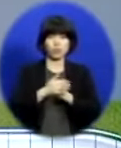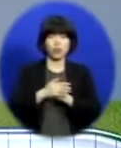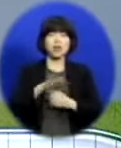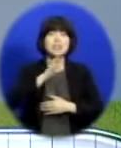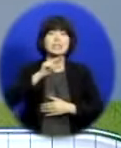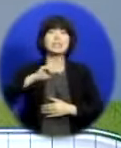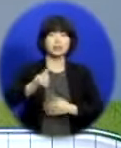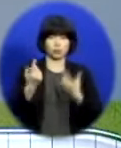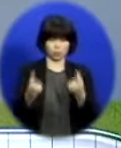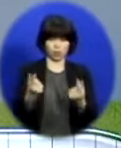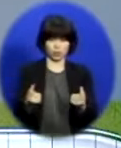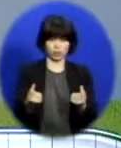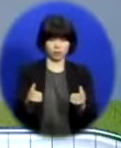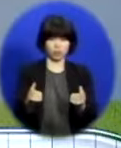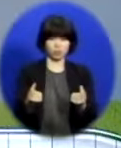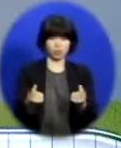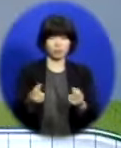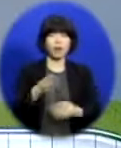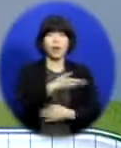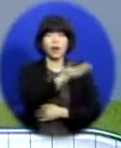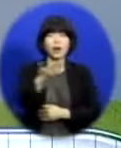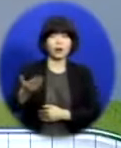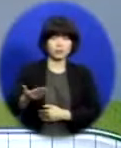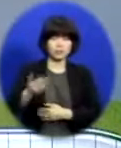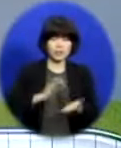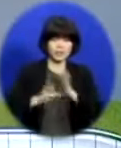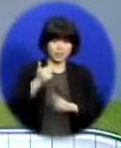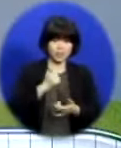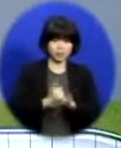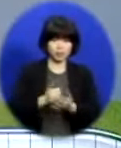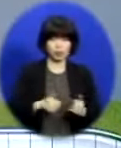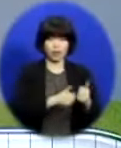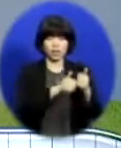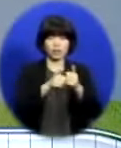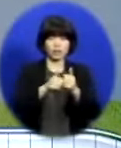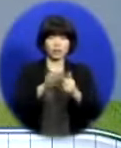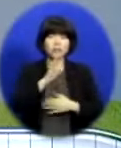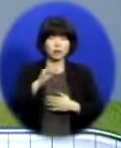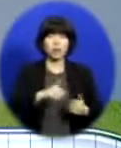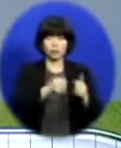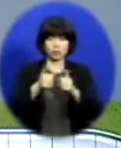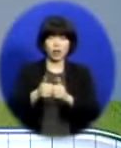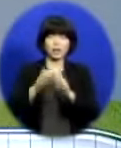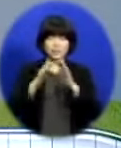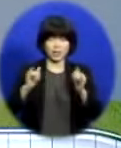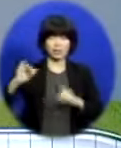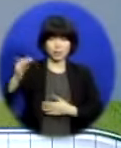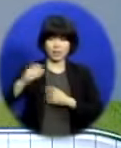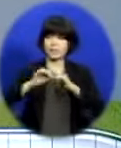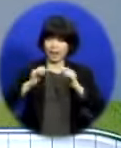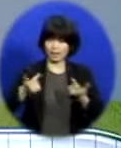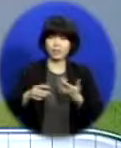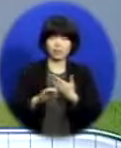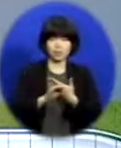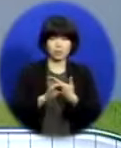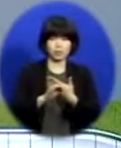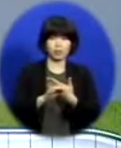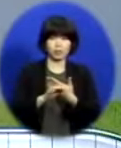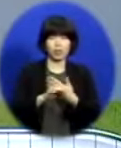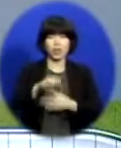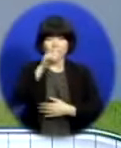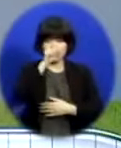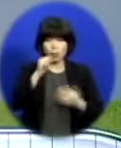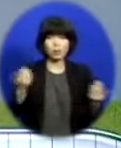그래도 마찬가지입니다 여러분들이 예수님과 정말 동행하는 사람이 되지 않는다면